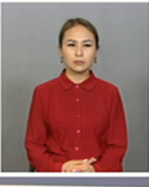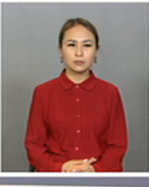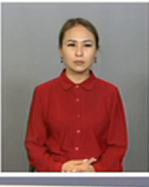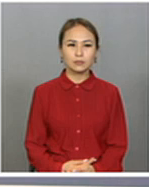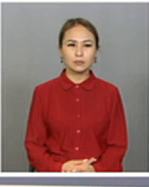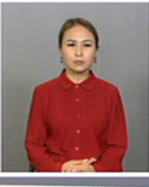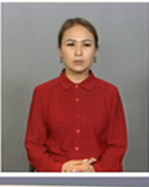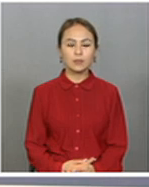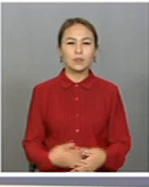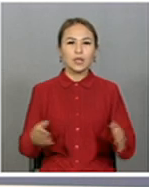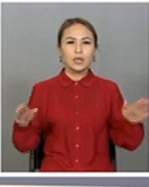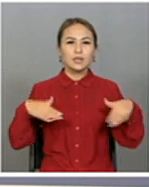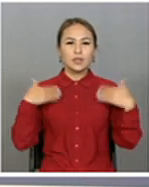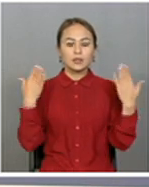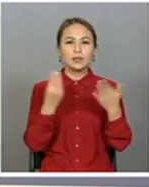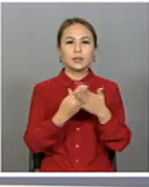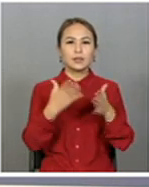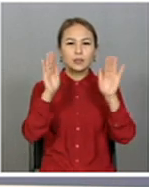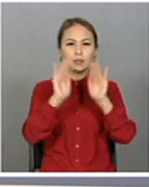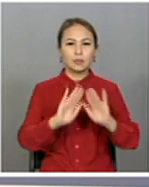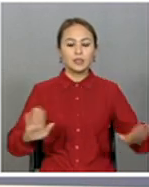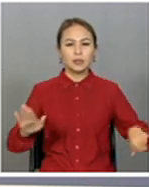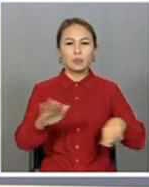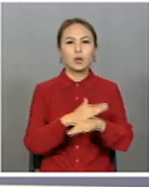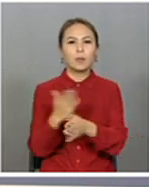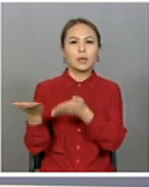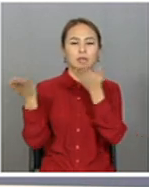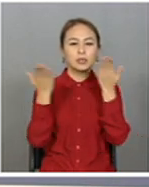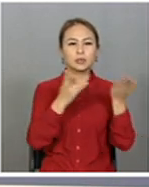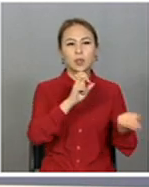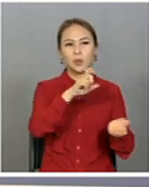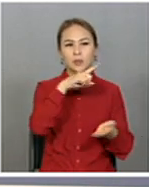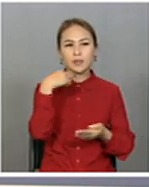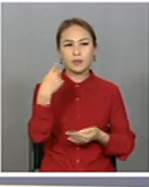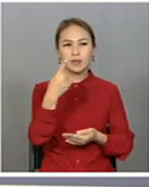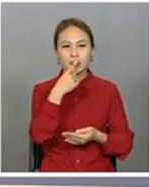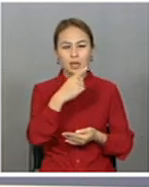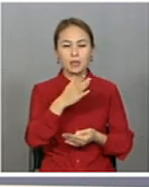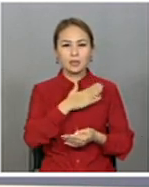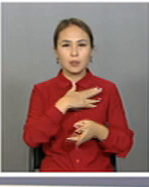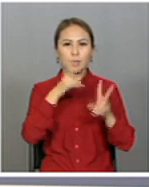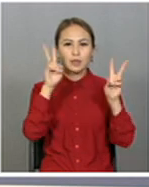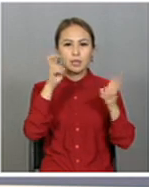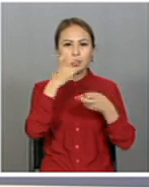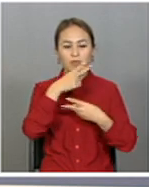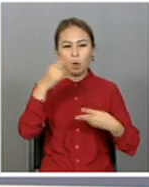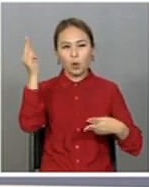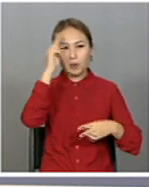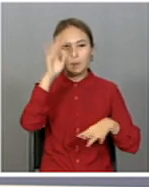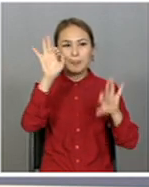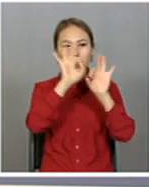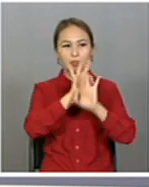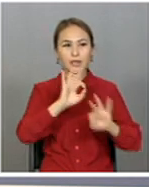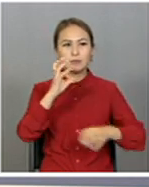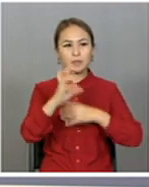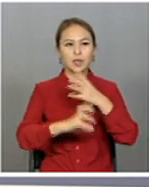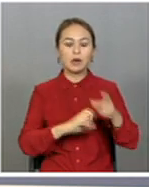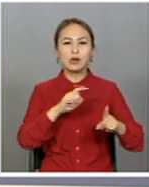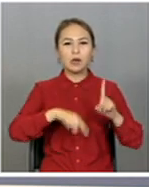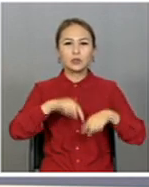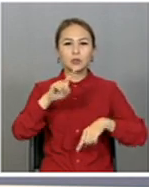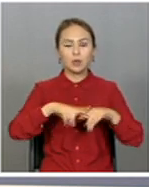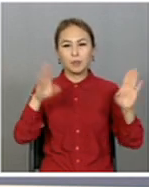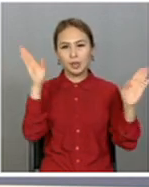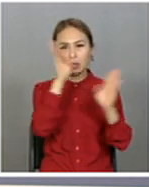Здравствуйте, дорогие ребята! Добро пожаловать на урок русского языка. Тема нашего урока – «Прекрасен мир родной